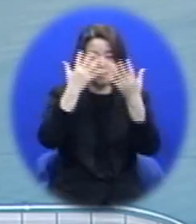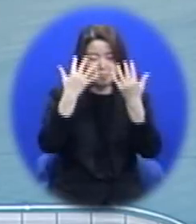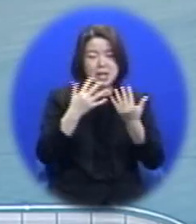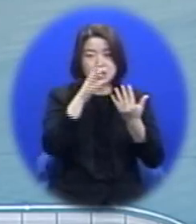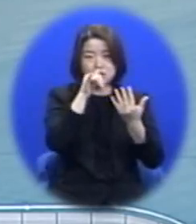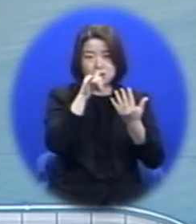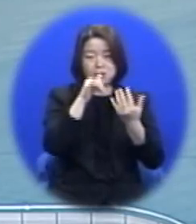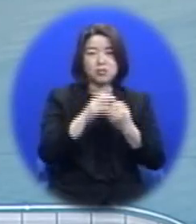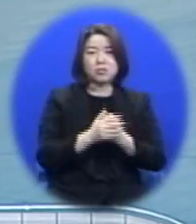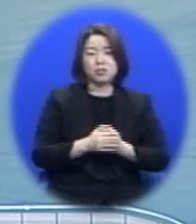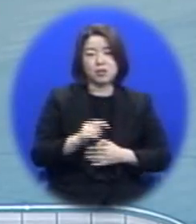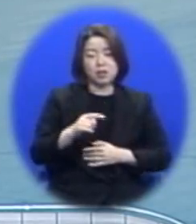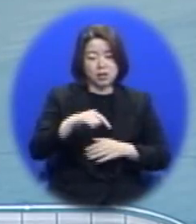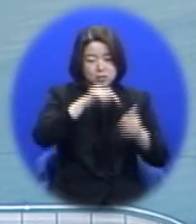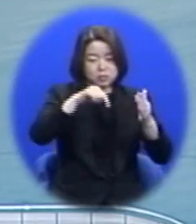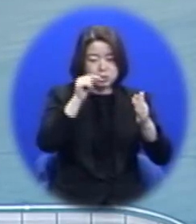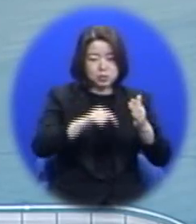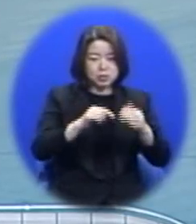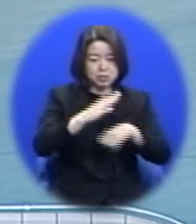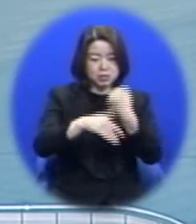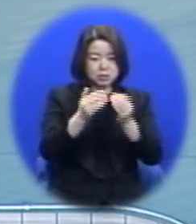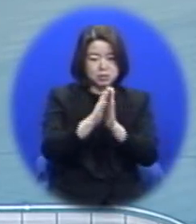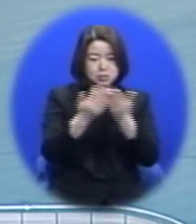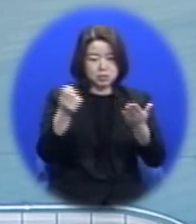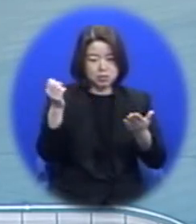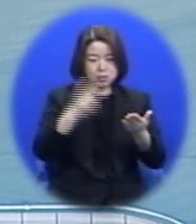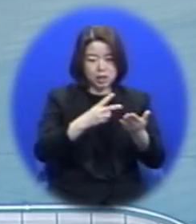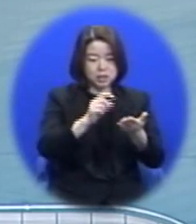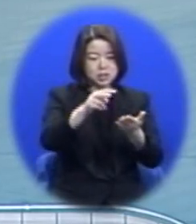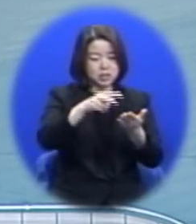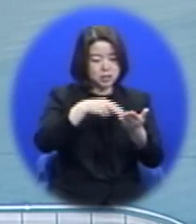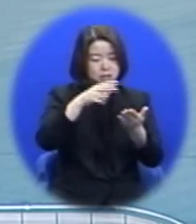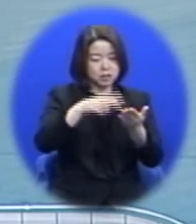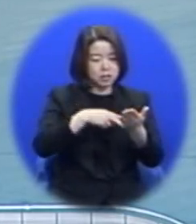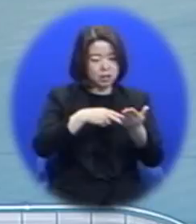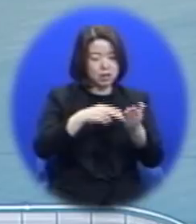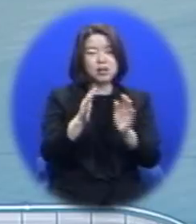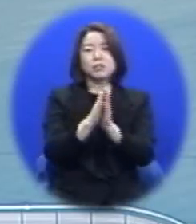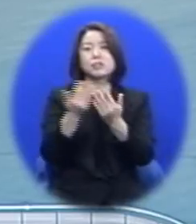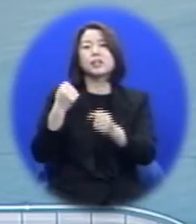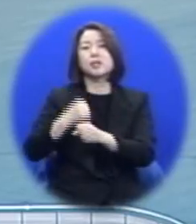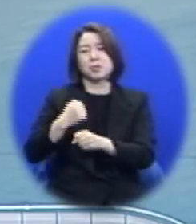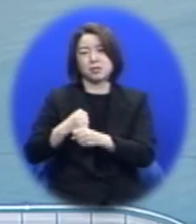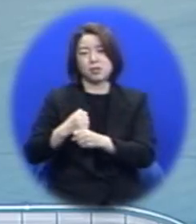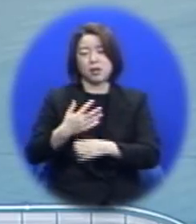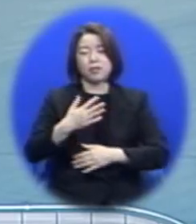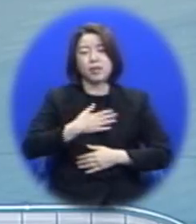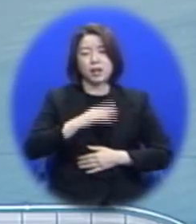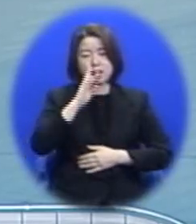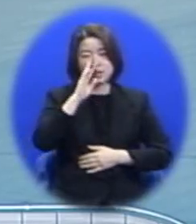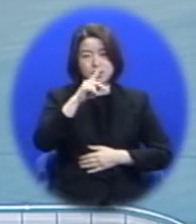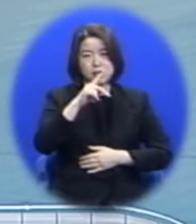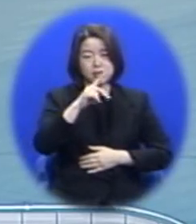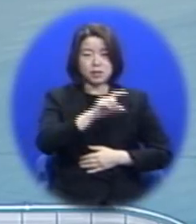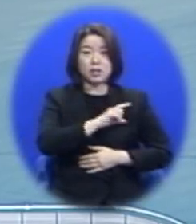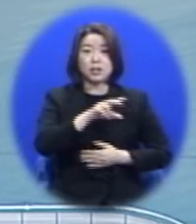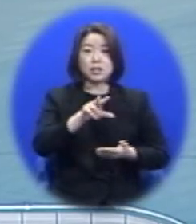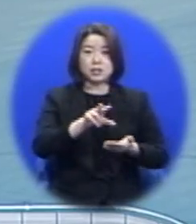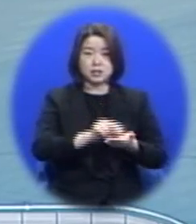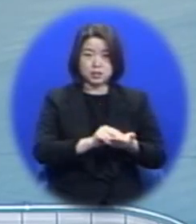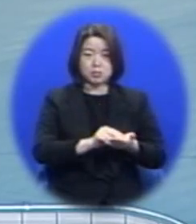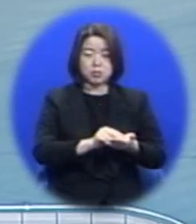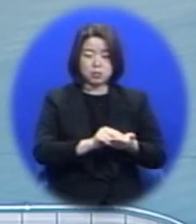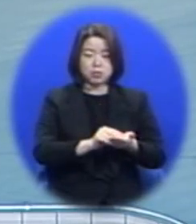들어가서 성경을 다시 읽다가 책을 썼습니다. 내가 틀렸었다. 그 제목의 책을 썼어요.